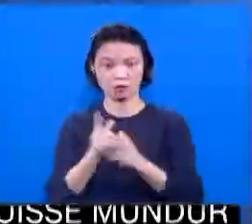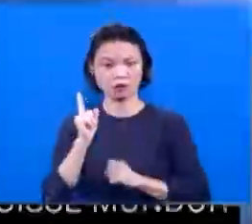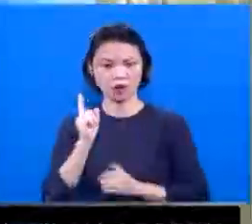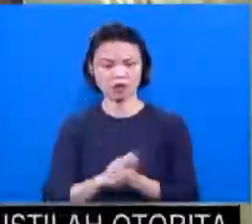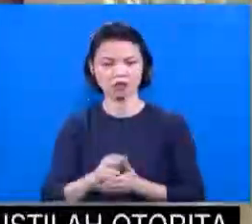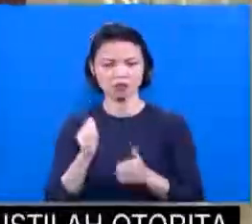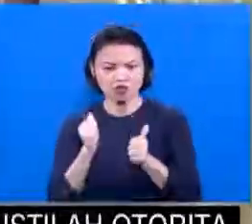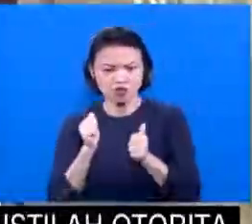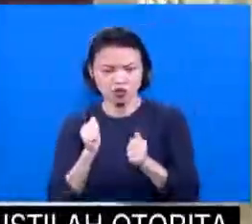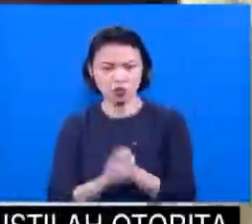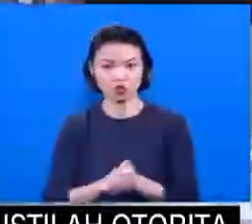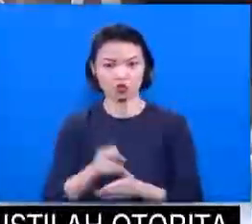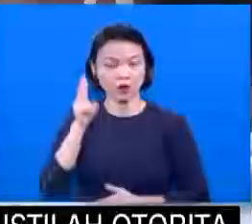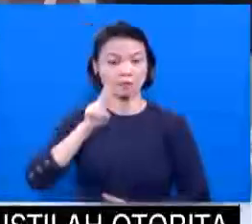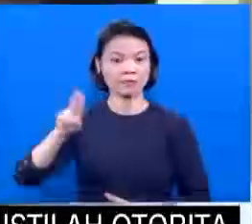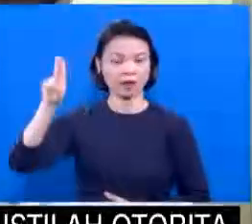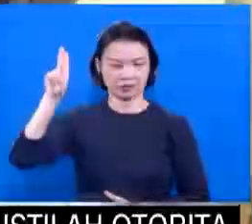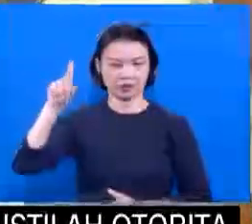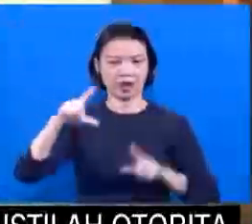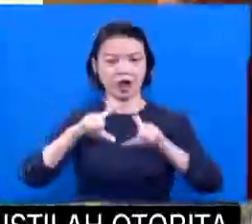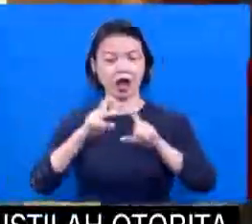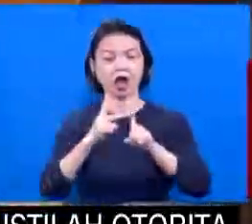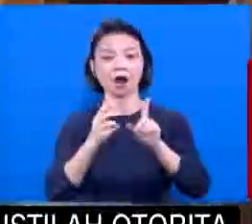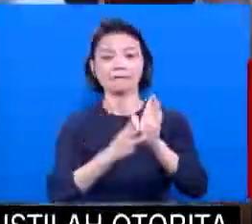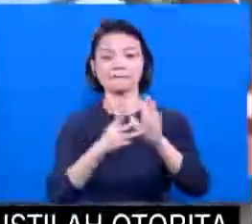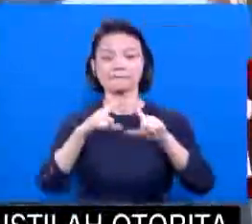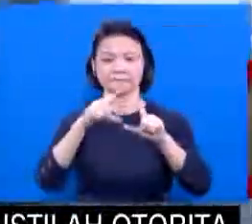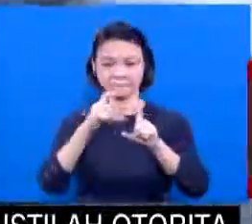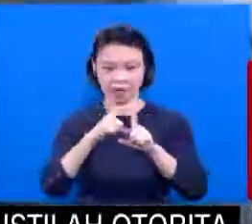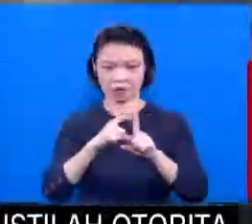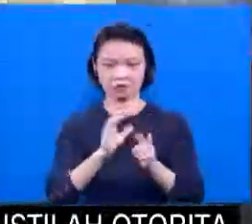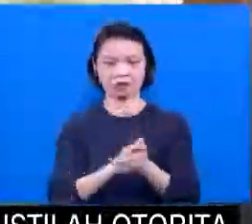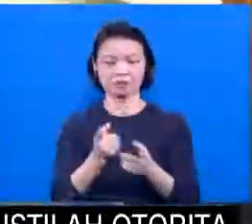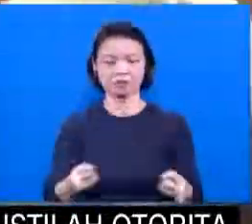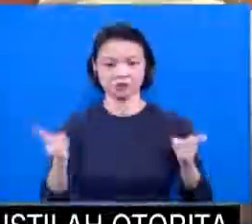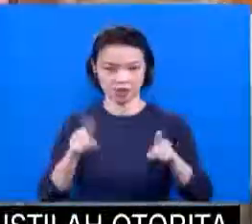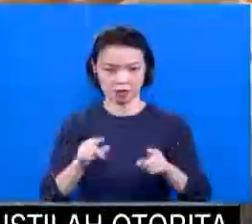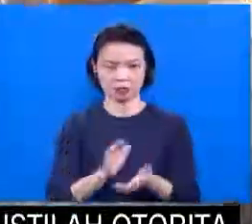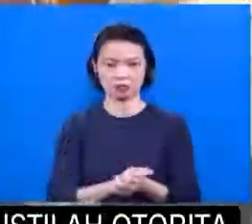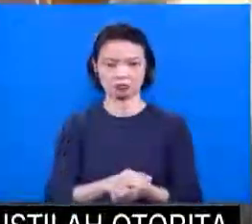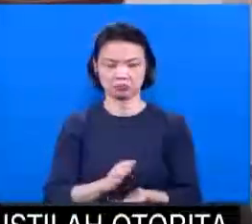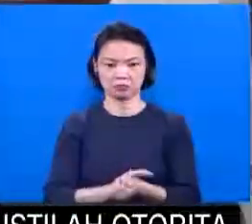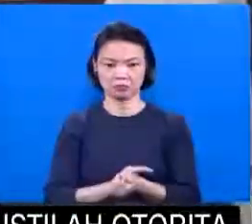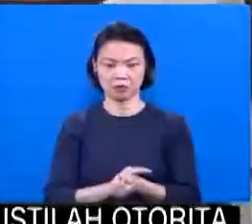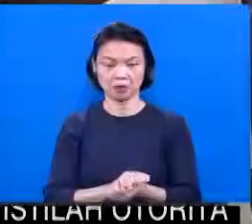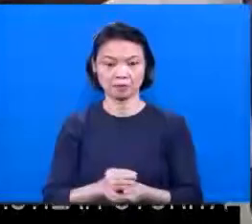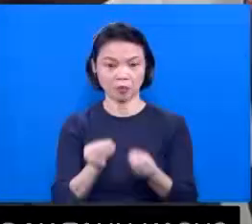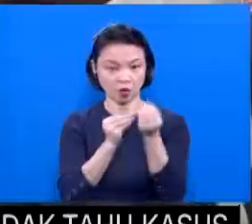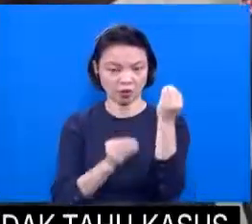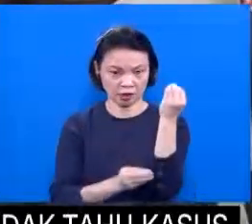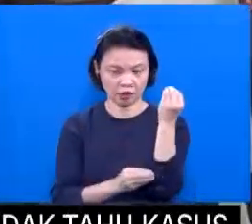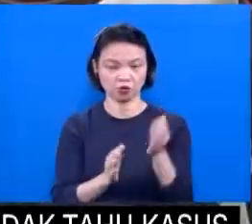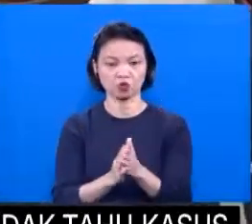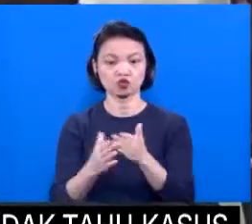tata usaha negara untuk melantik Ahmad Rasyidi sebagai kepala desa matanair sementara perwakilan Pemkab Sumenep